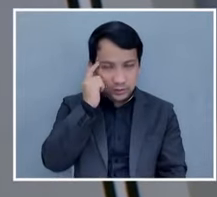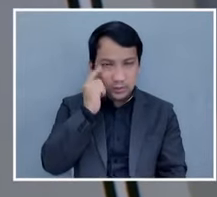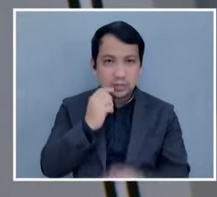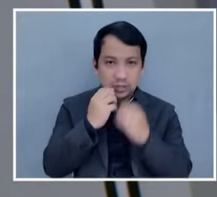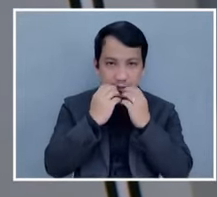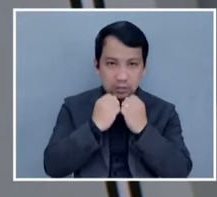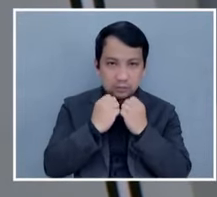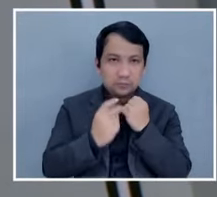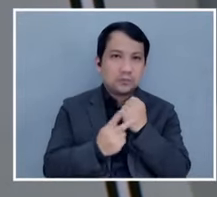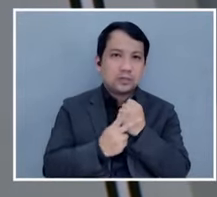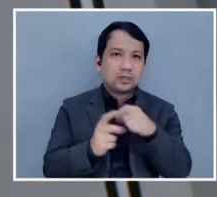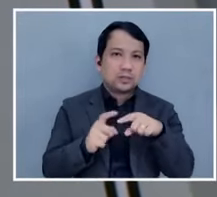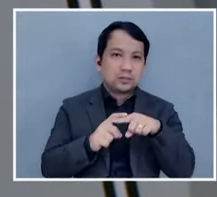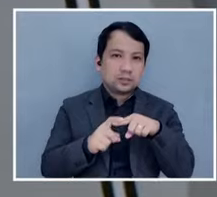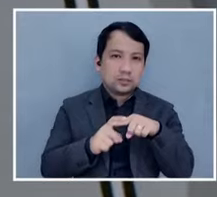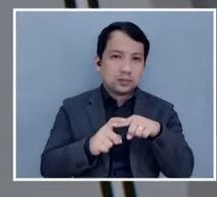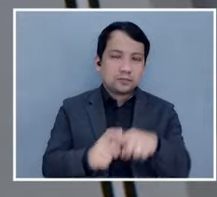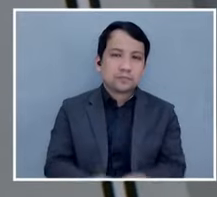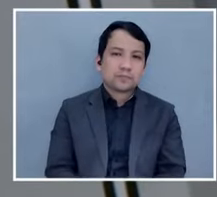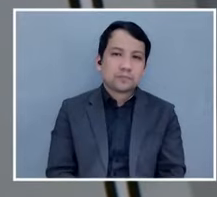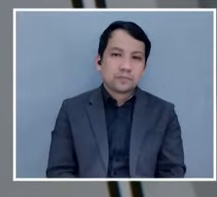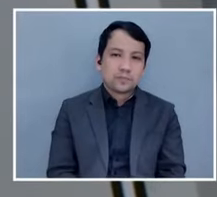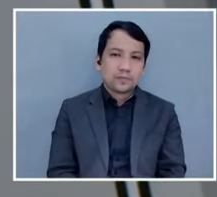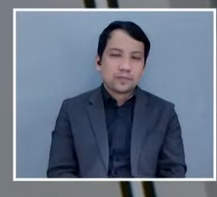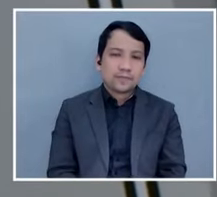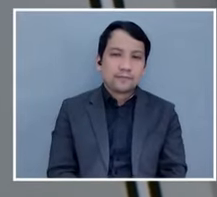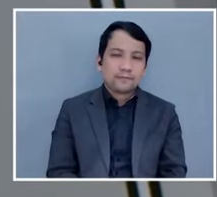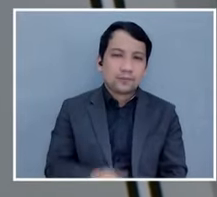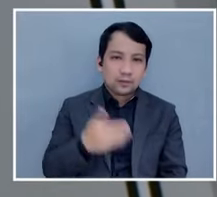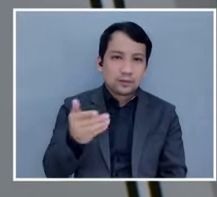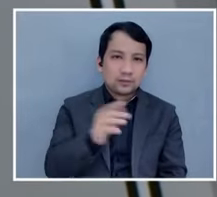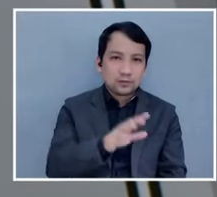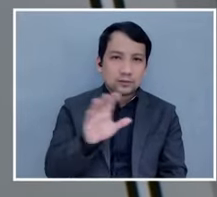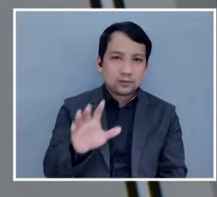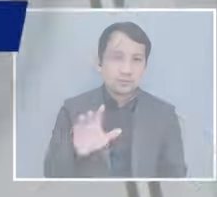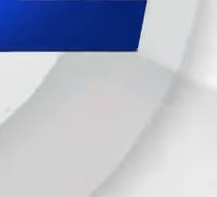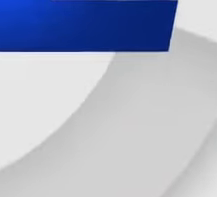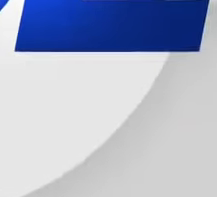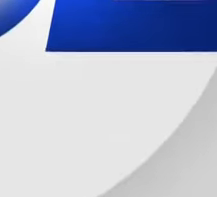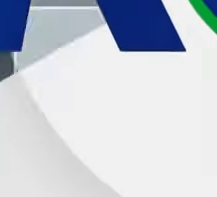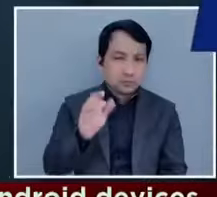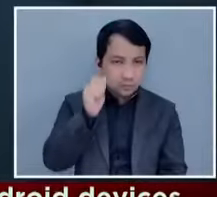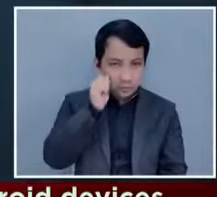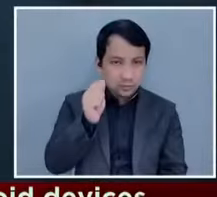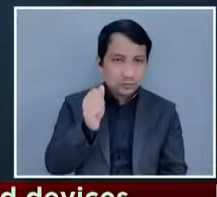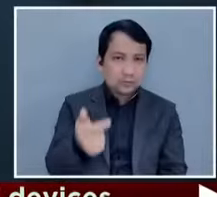kuryente. Nagpapatrol, Alvin L. Chico.